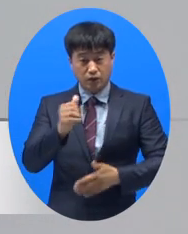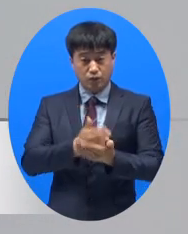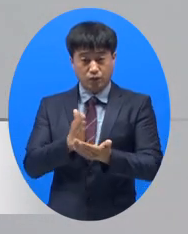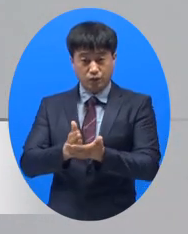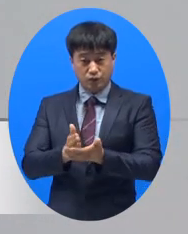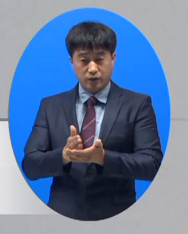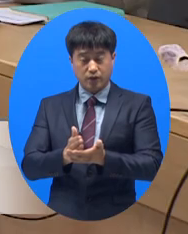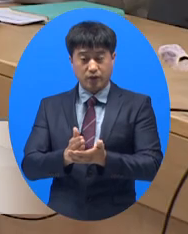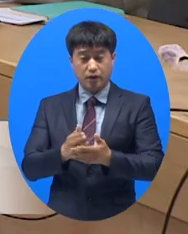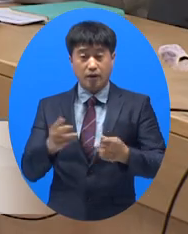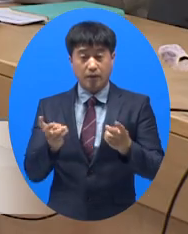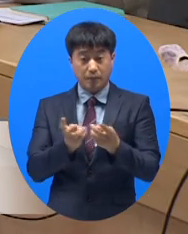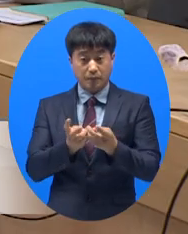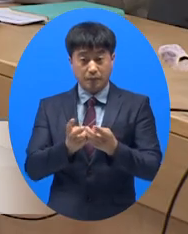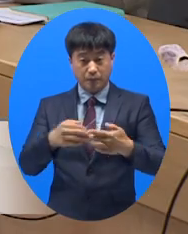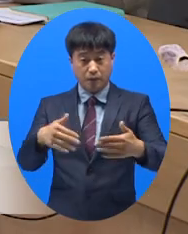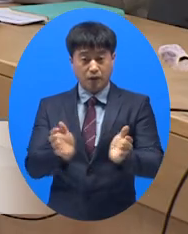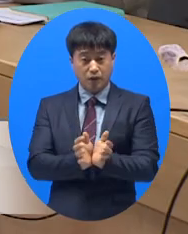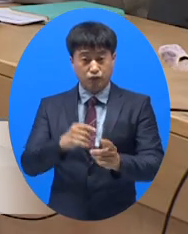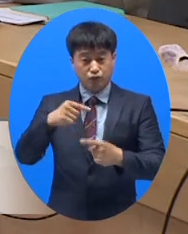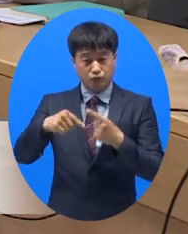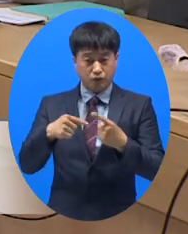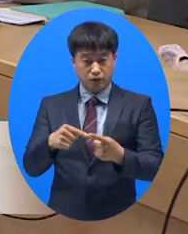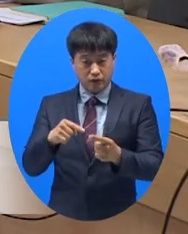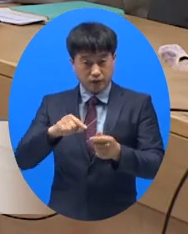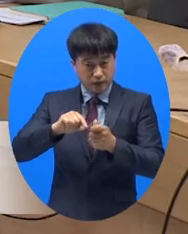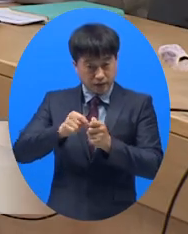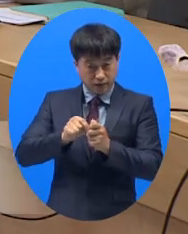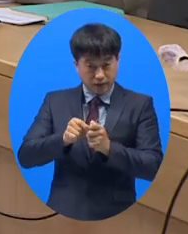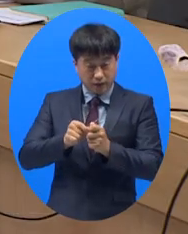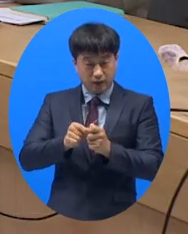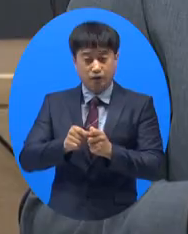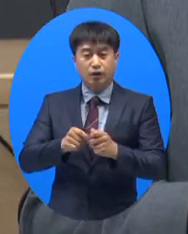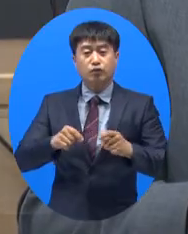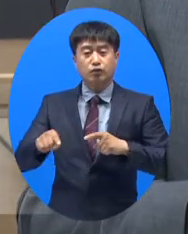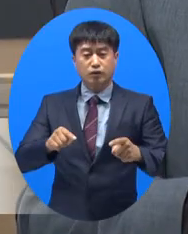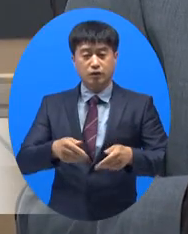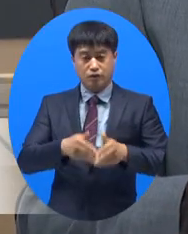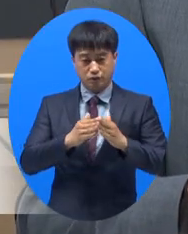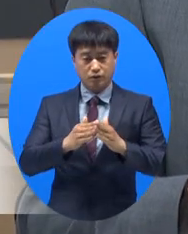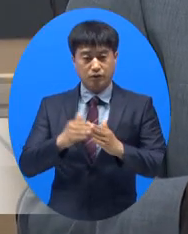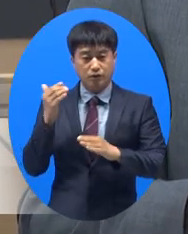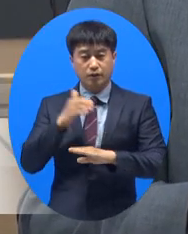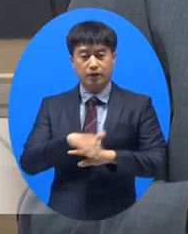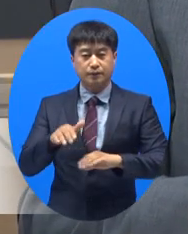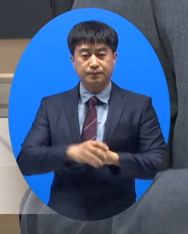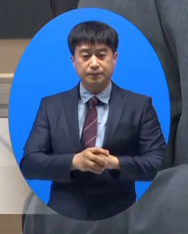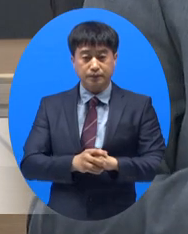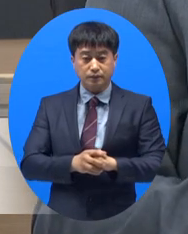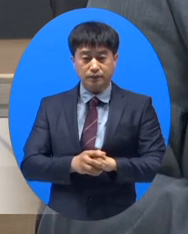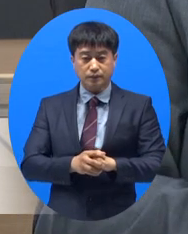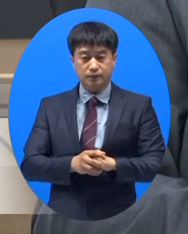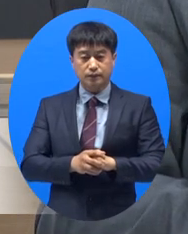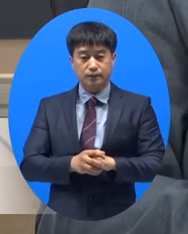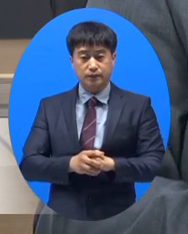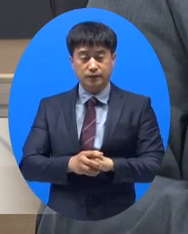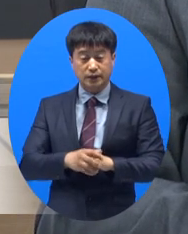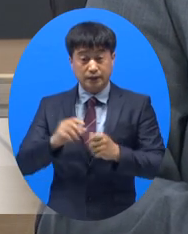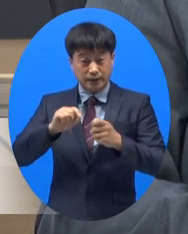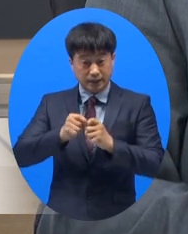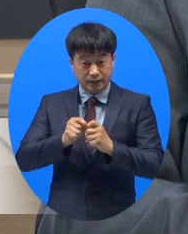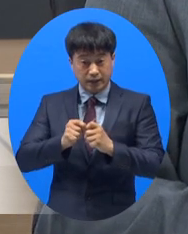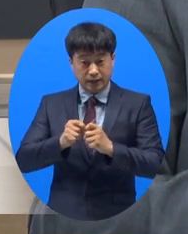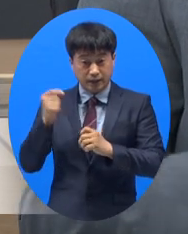분야별 대책반을 구성해 핀셋 정책을 마련하는데 머리를 맞댑니다. 손에 잡히는 대책들을 그리고